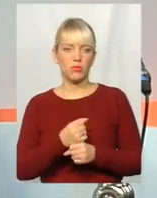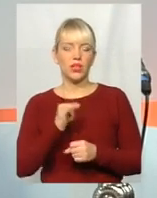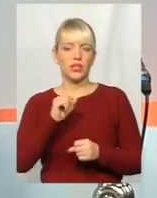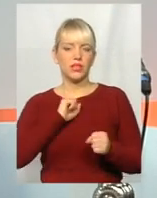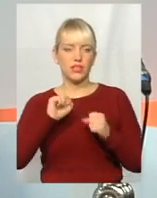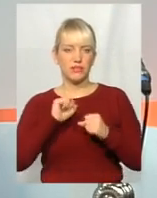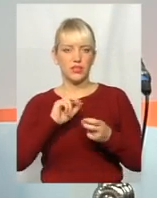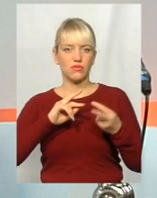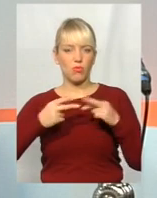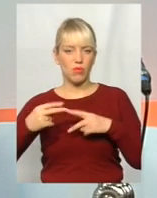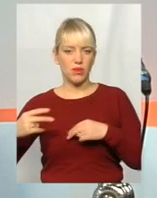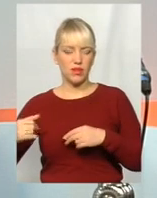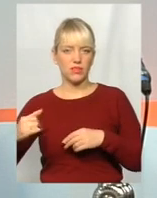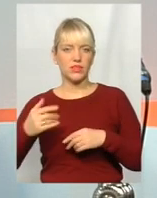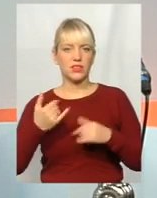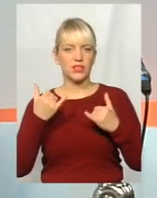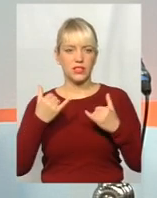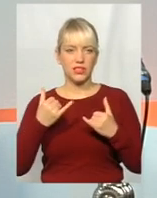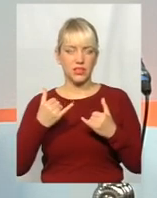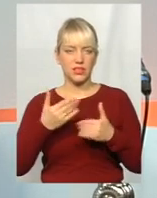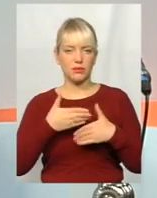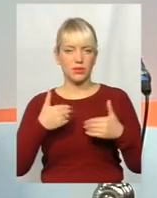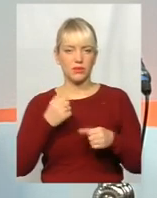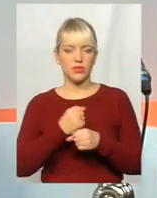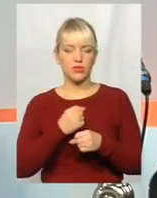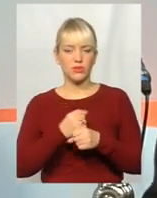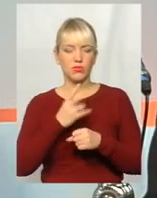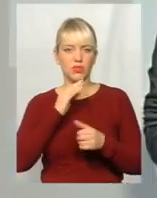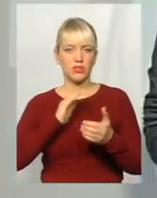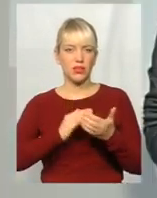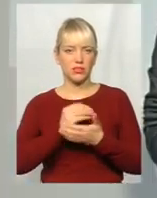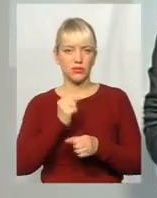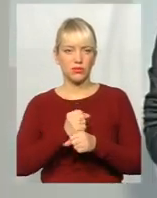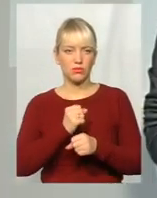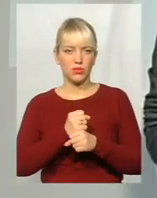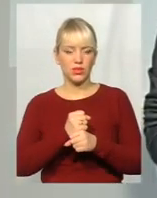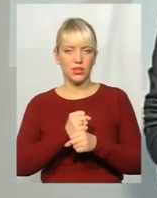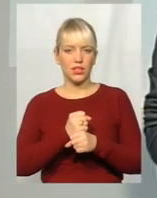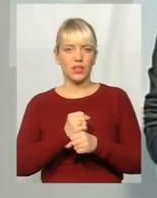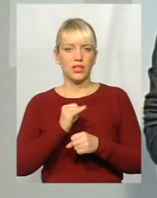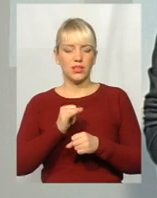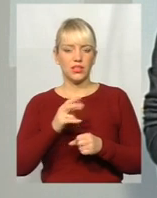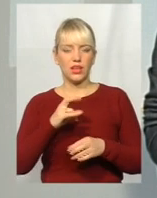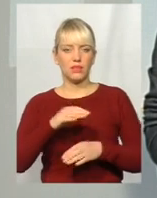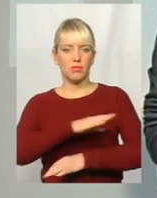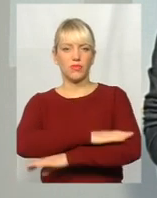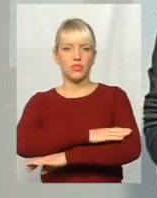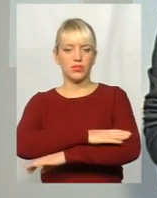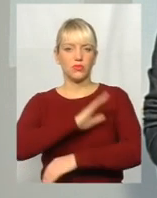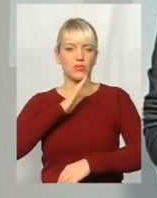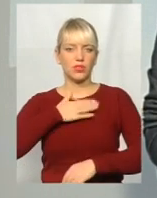керівництво помінялося і зараз інтенсивно працюємо над якістю роботи і значить, поведінкою персоналу